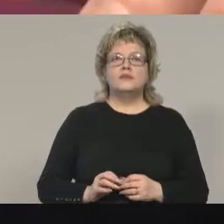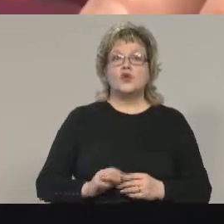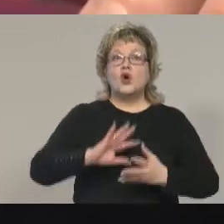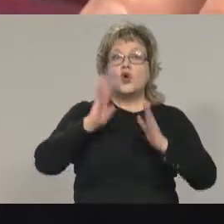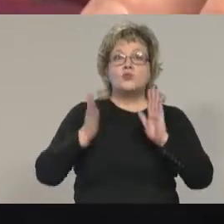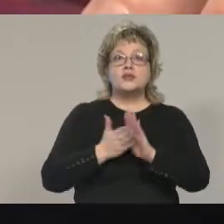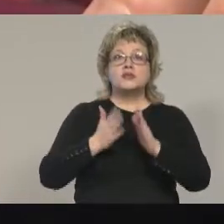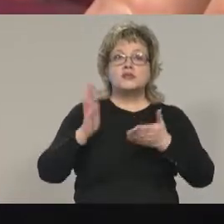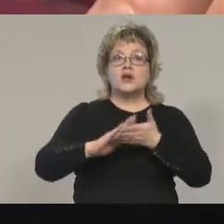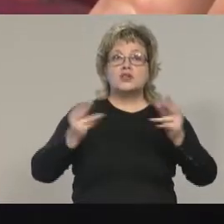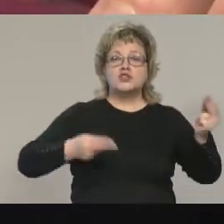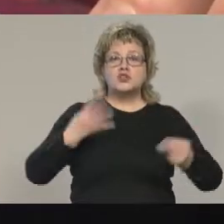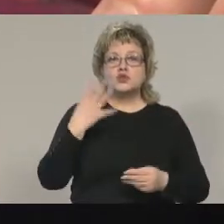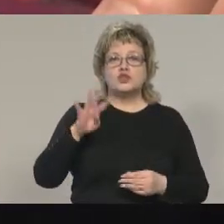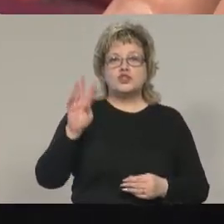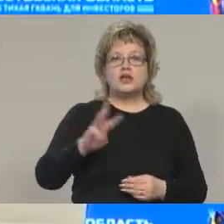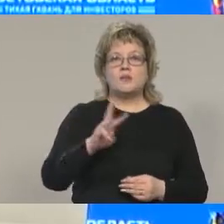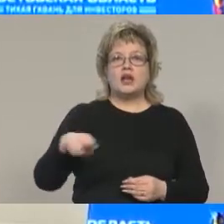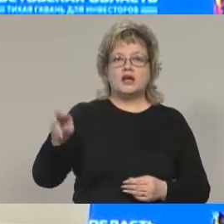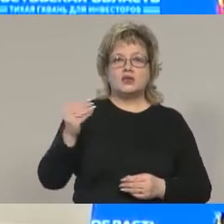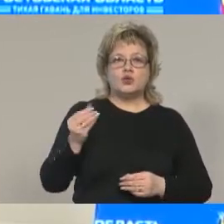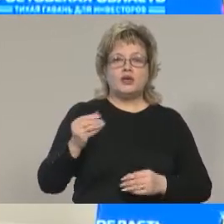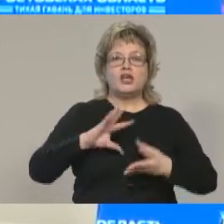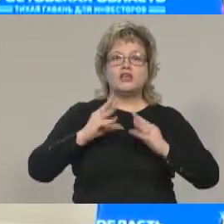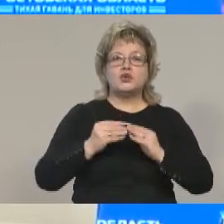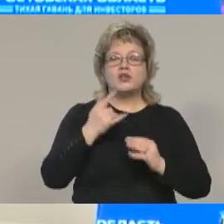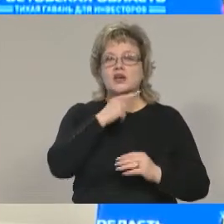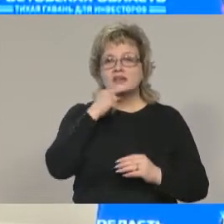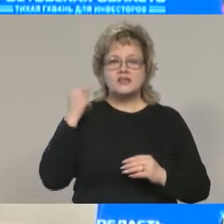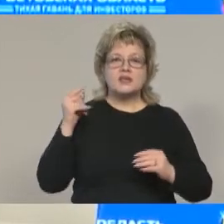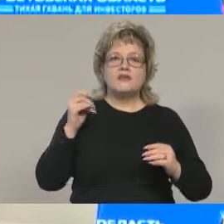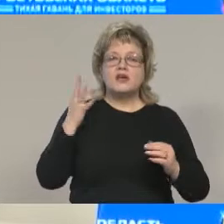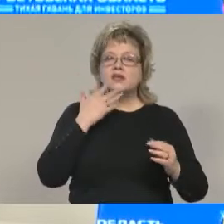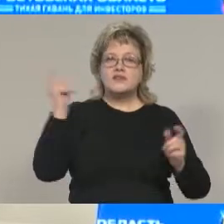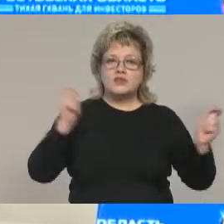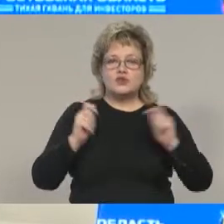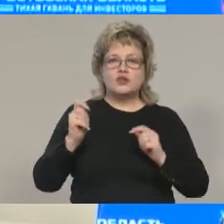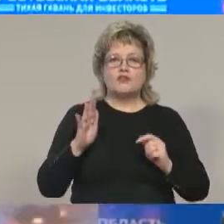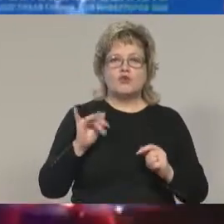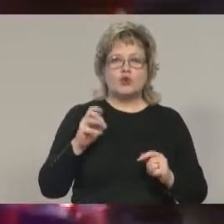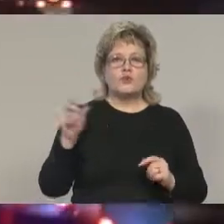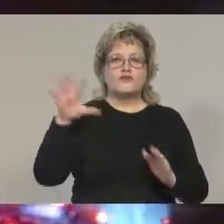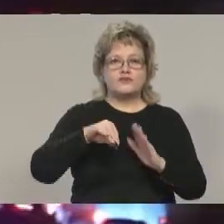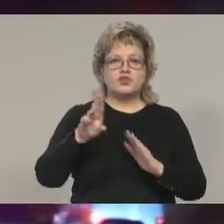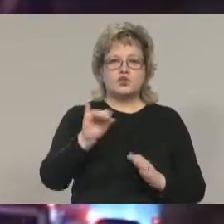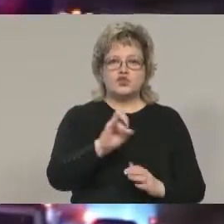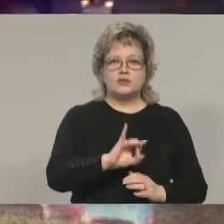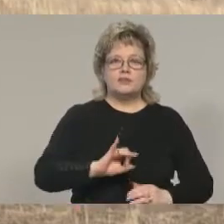Общий объем соглашений – 44,5 миллиарда рублей. Итоги российского инвестиционного форума в Сочи.